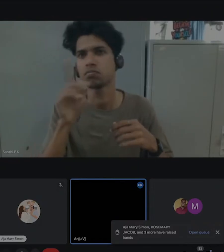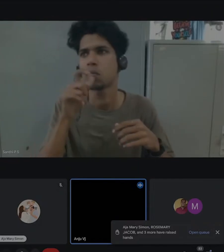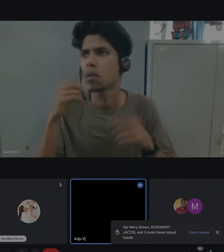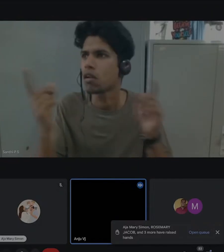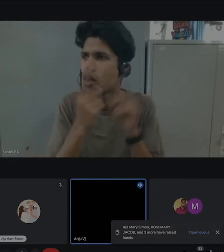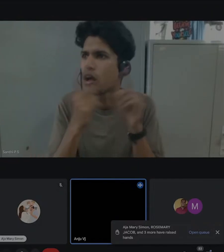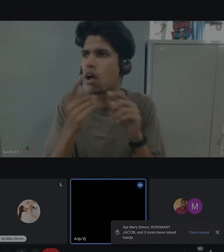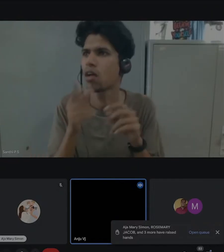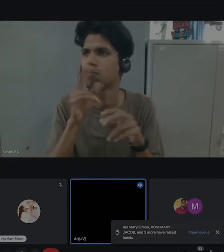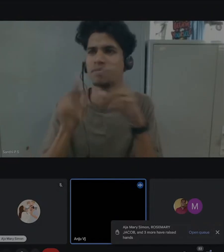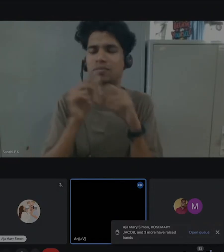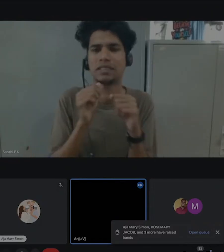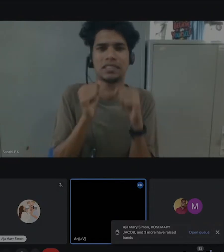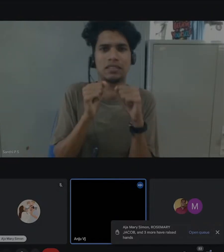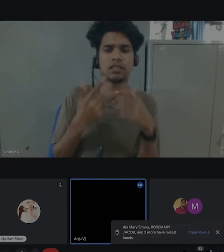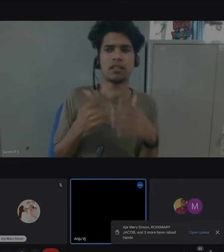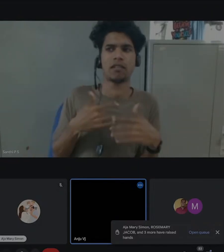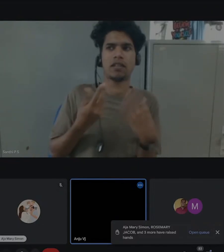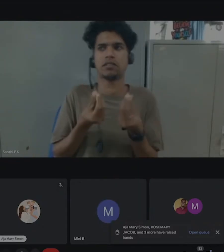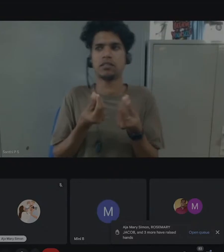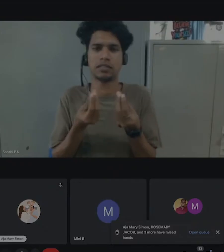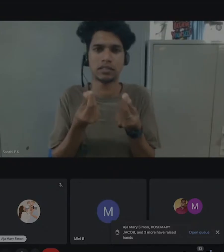കൂടുതൽ സംസാരിക്കാൻ ബുദ്ധിമുട്ട് വരുന്നത്.